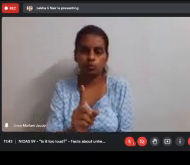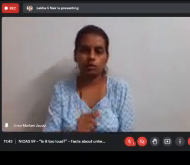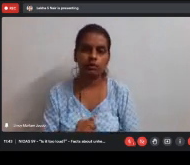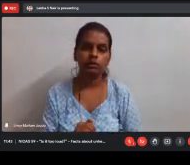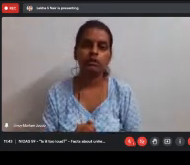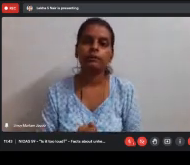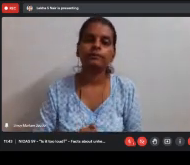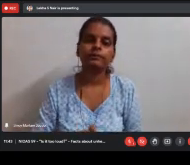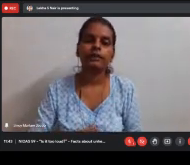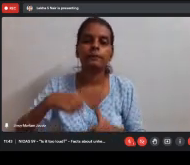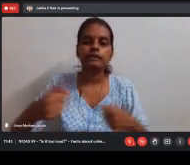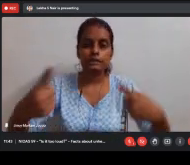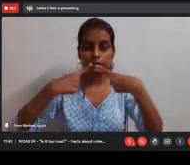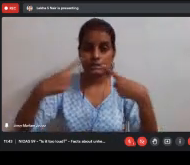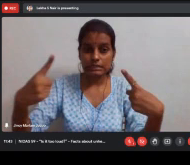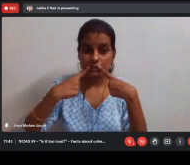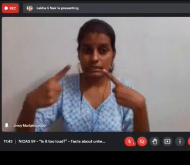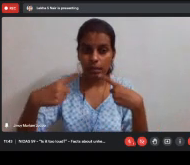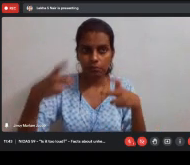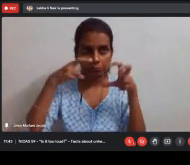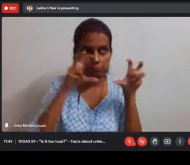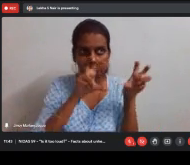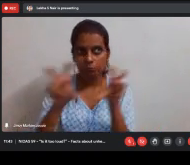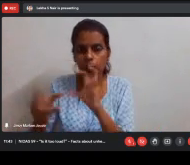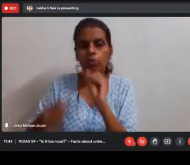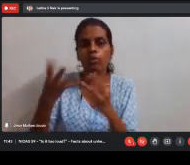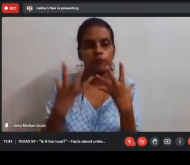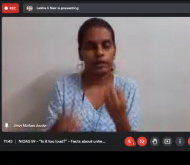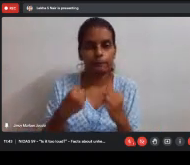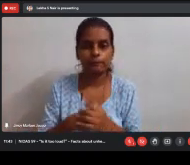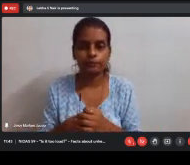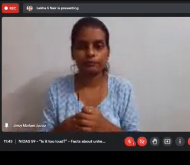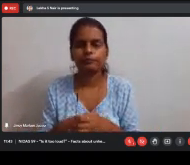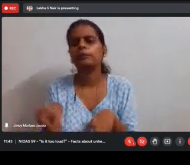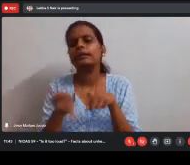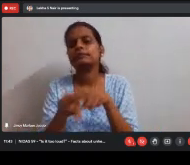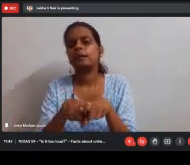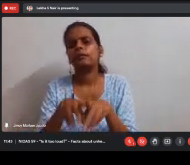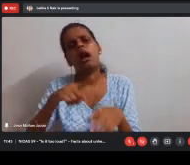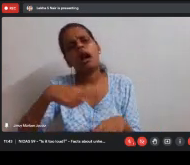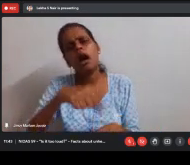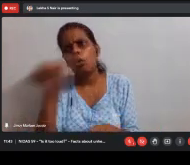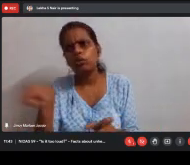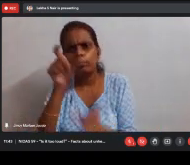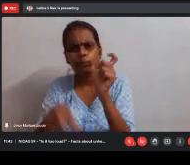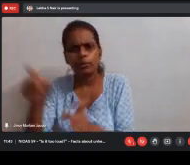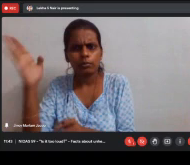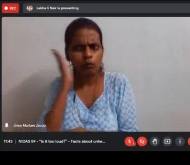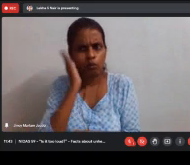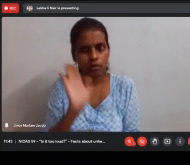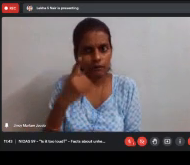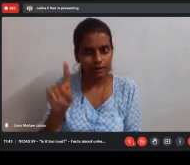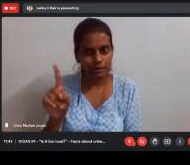വയ്ക്കുക. അതായത് നമുക്ക് കേൾക്കാൻ പറ്റണം, മനസ്സിലാക്കാൻ പറ്റണം, അതിൽ കൂടുതലുള്ള വോളിയം പ്രിഫർ ചെയ്യാതിരിക്കുക,